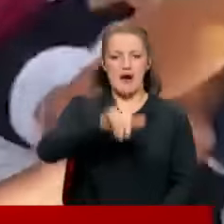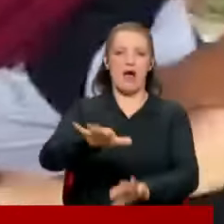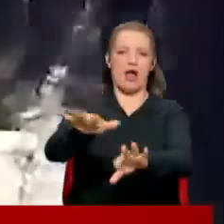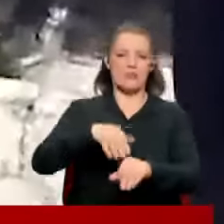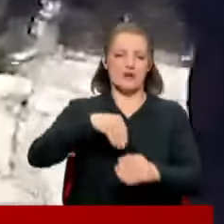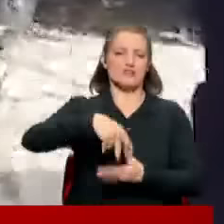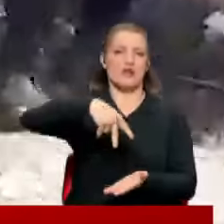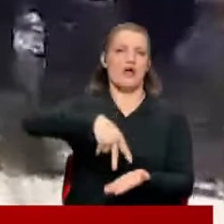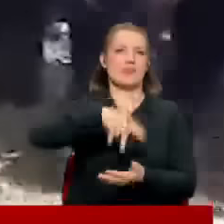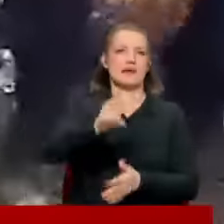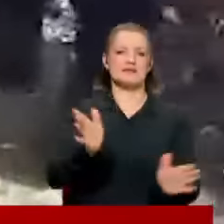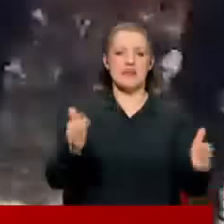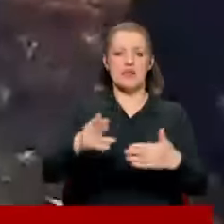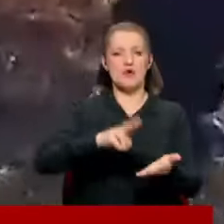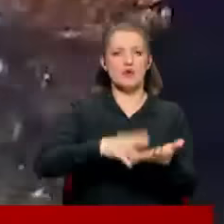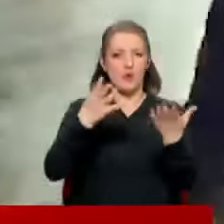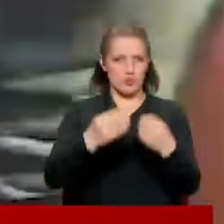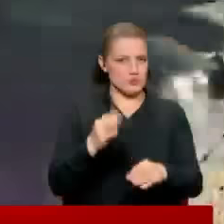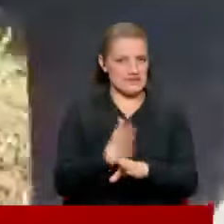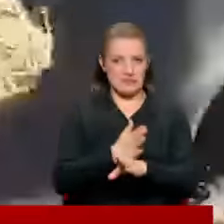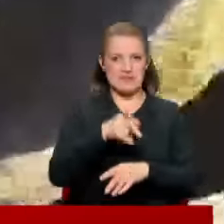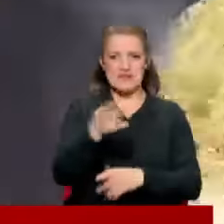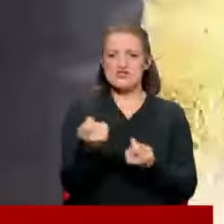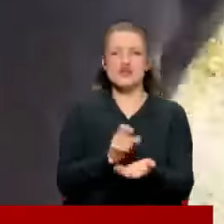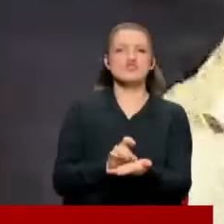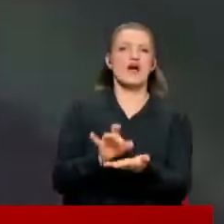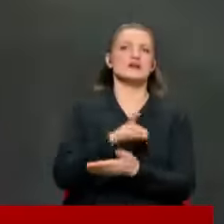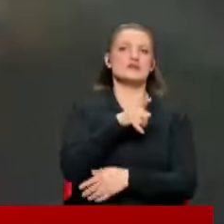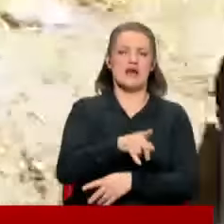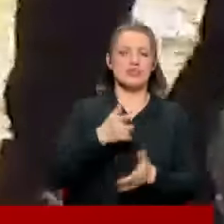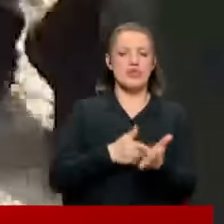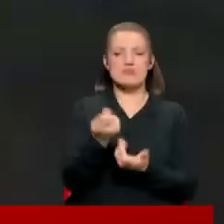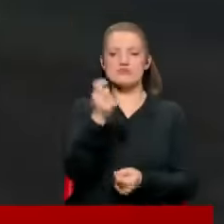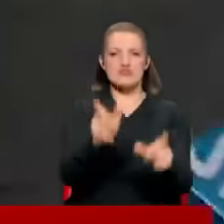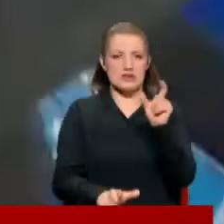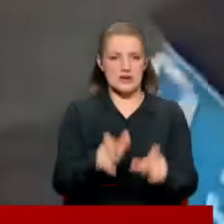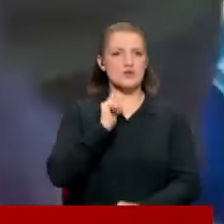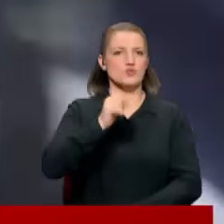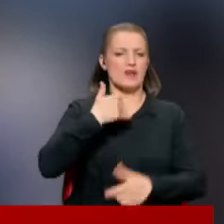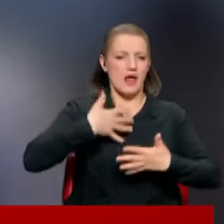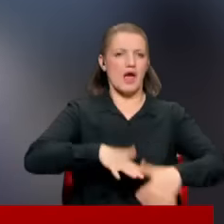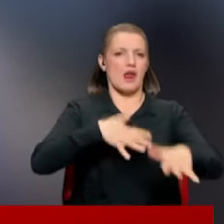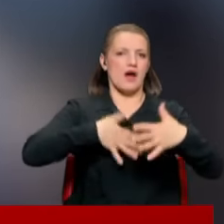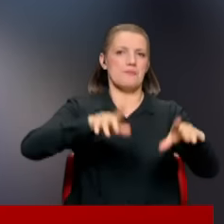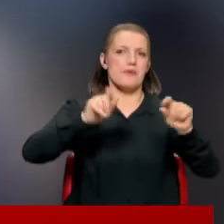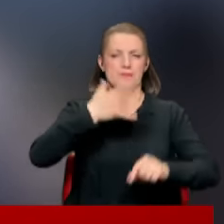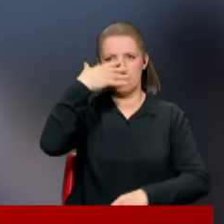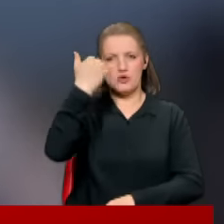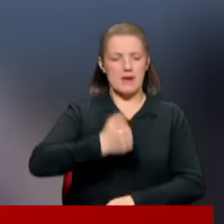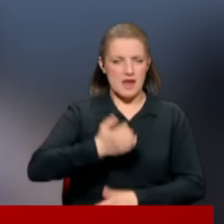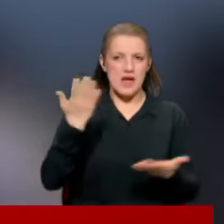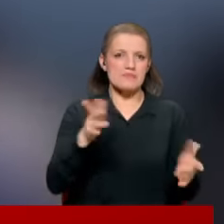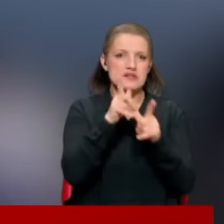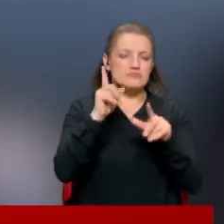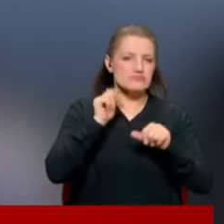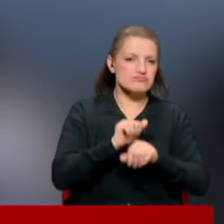için ayakta. Sendikaya üye oldukları gerekçesiyle işten çıkarılan tarım işçileri günlerce eylem yaptı, nöbet tuttu ama